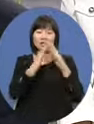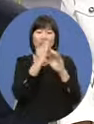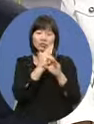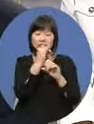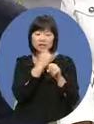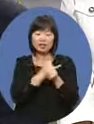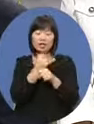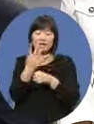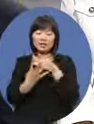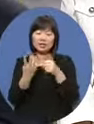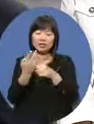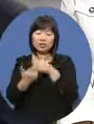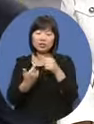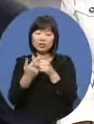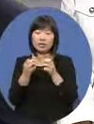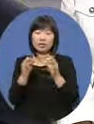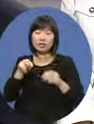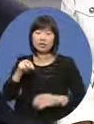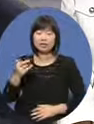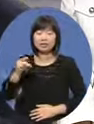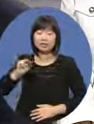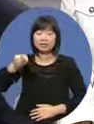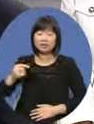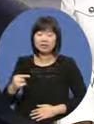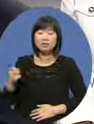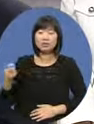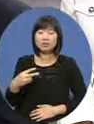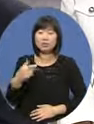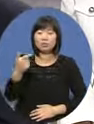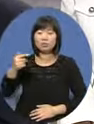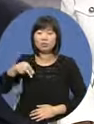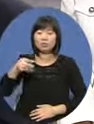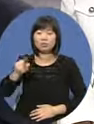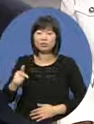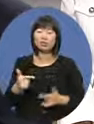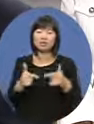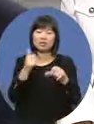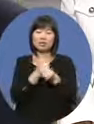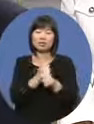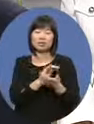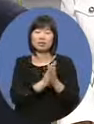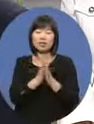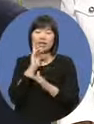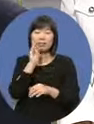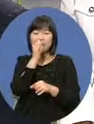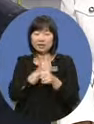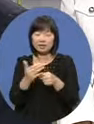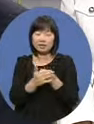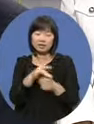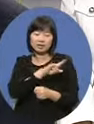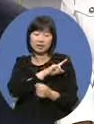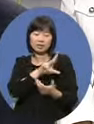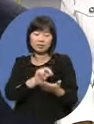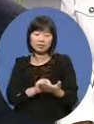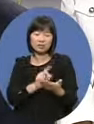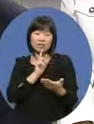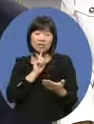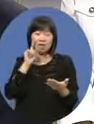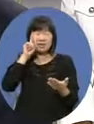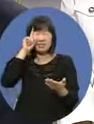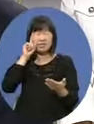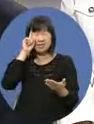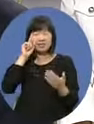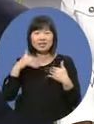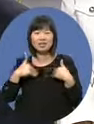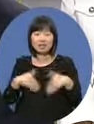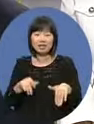6년 정도 뭐 시냅스나 뉴런 같은 것들이 막 늘어나고 변화가 심하게 있죠. 그래서 제일 문제가 되는 것은 스트레스에